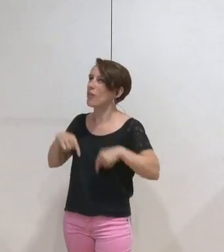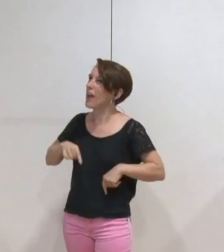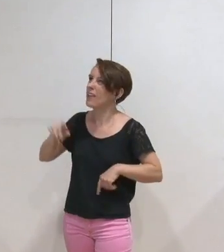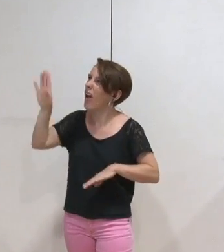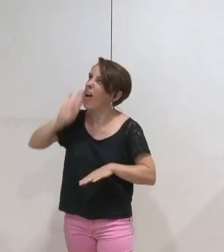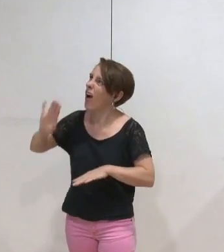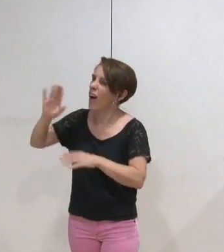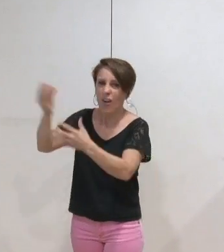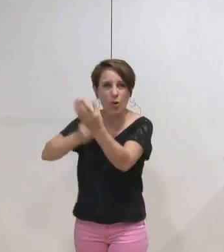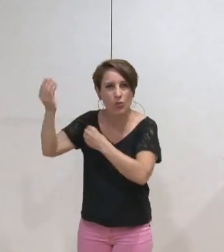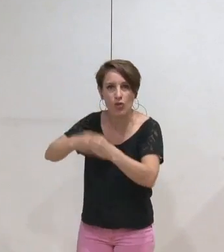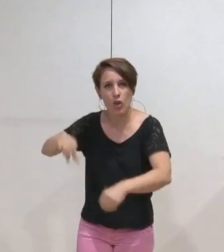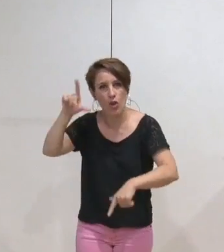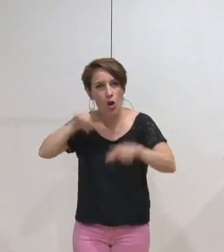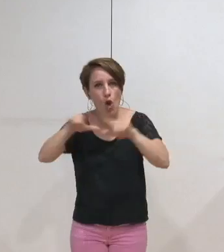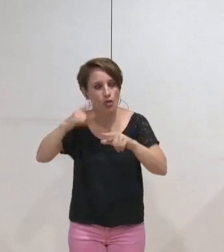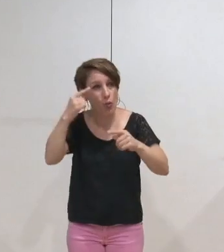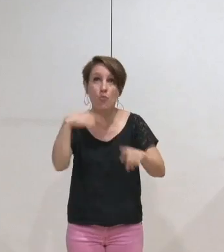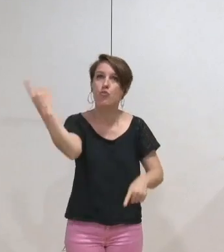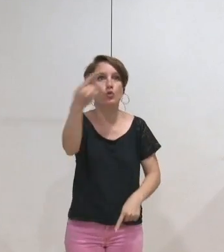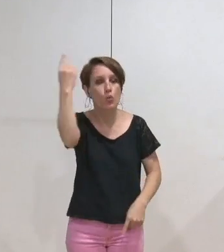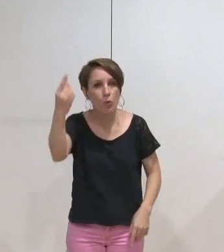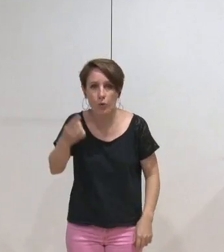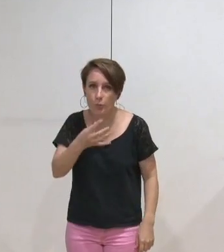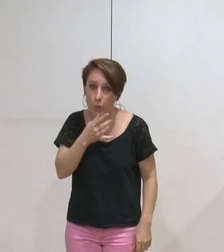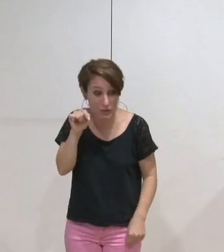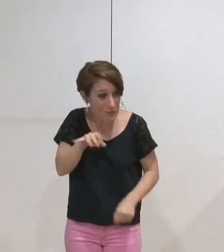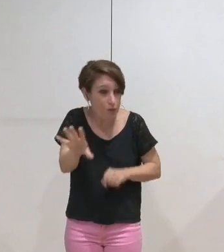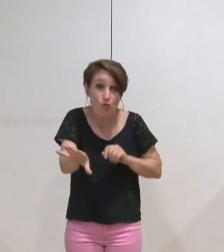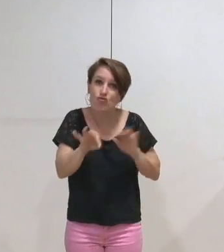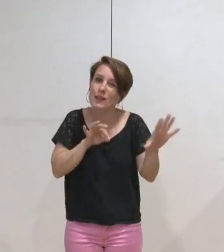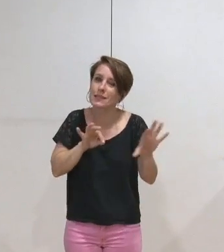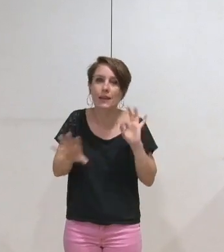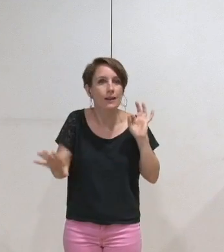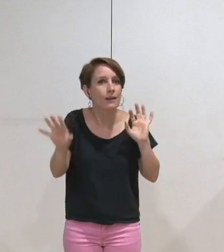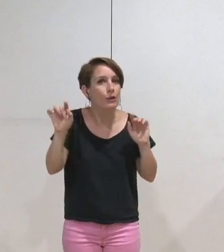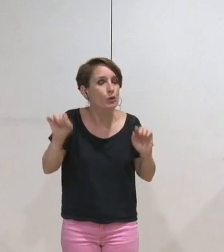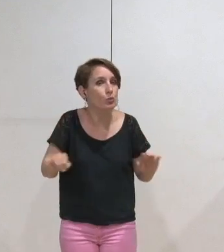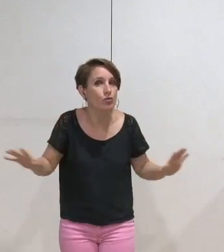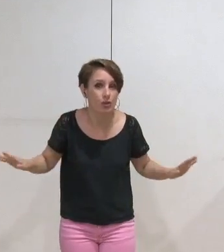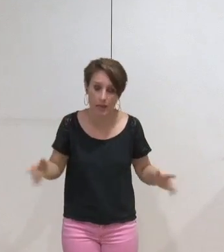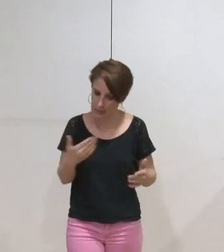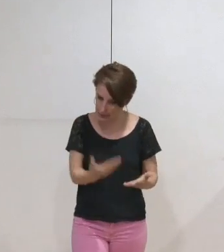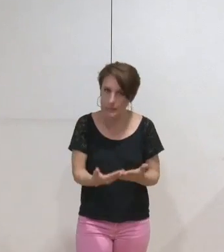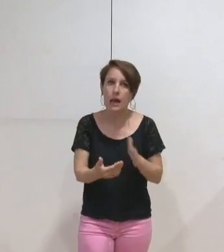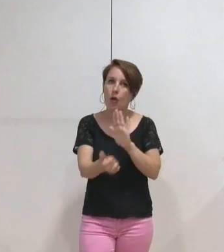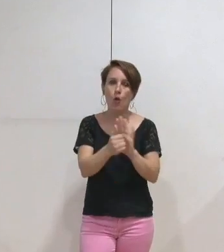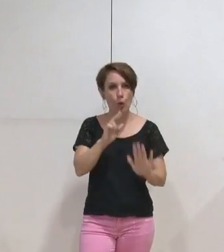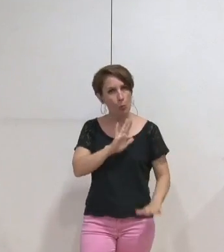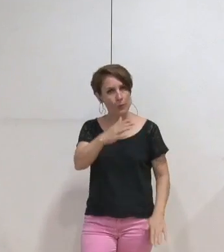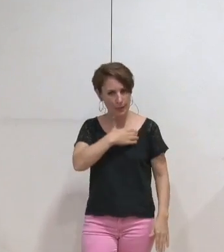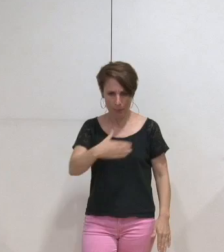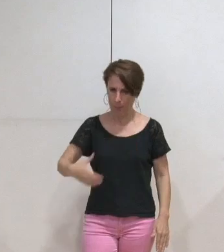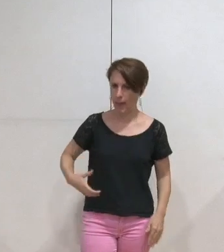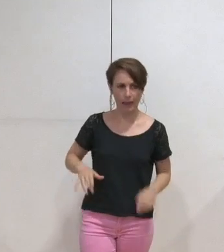solutions pour héberger la terre entière on doit faire des choix c'est la noblesse de l'action publique c'est la noblesse du mandat de ma que d'avoir un choix à